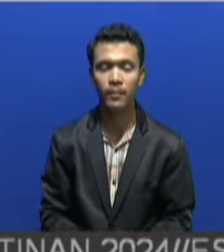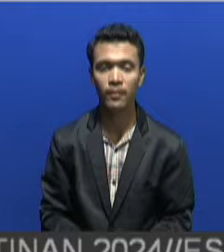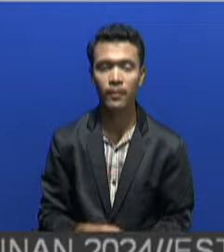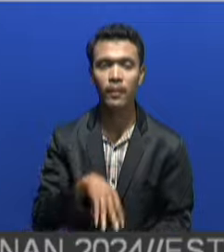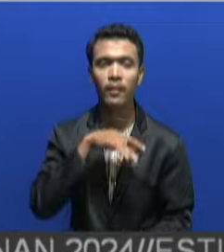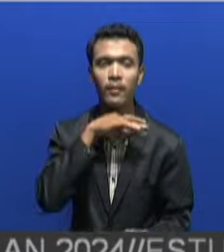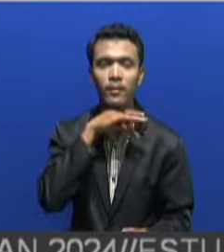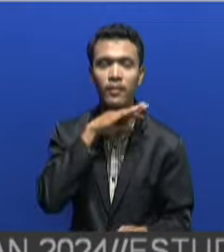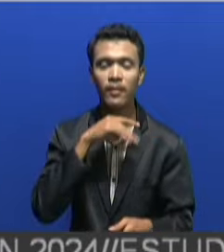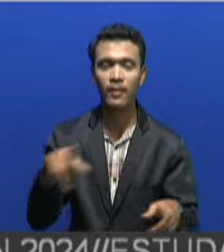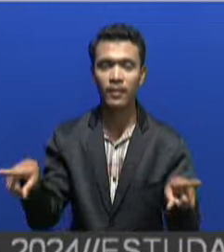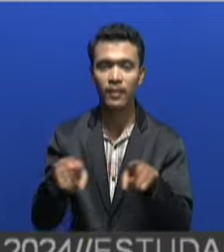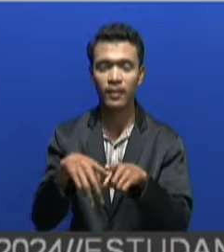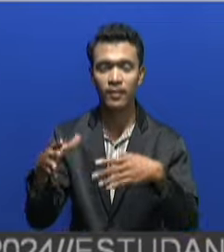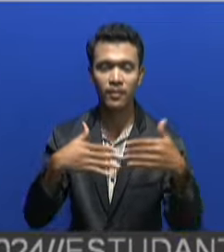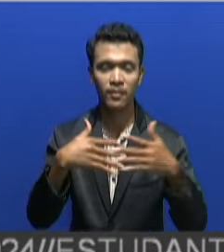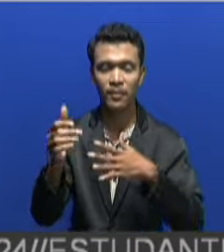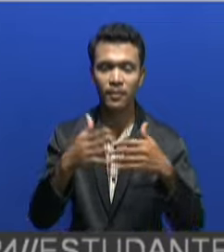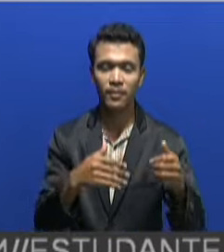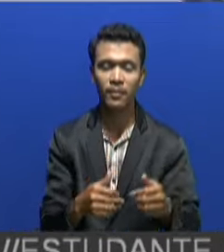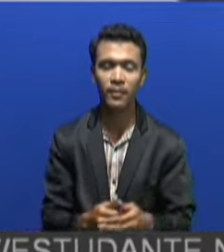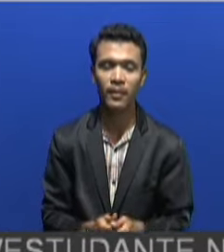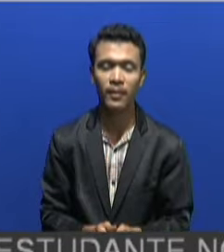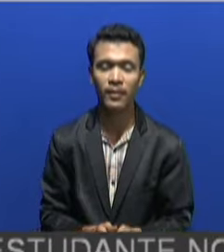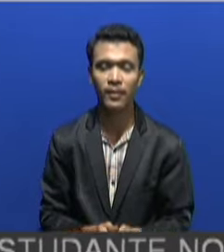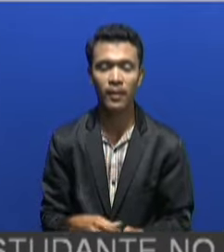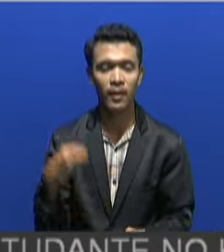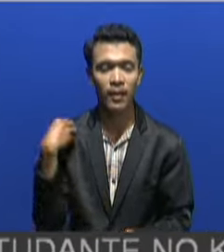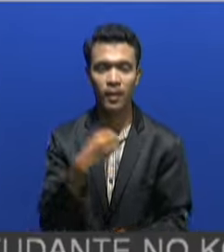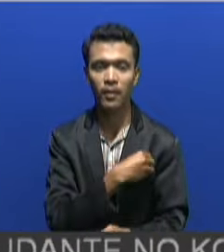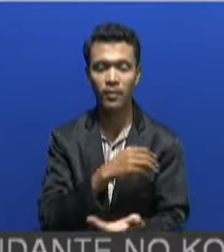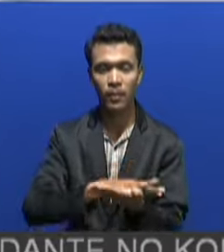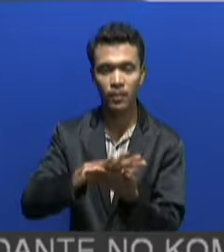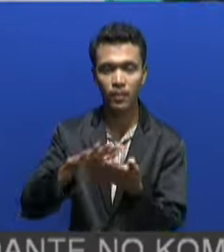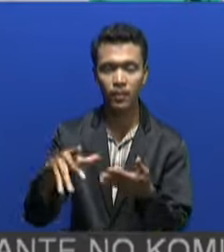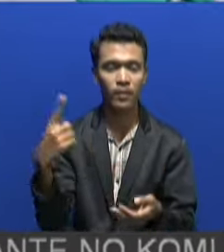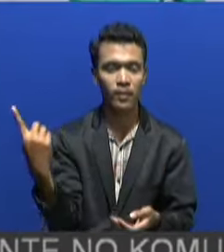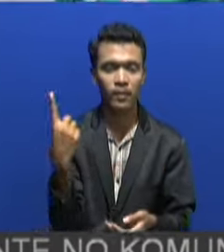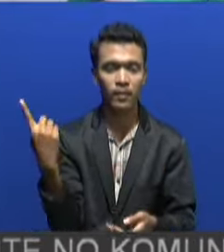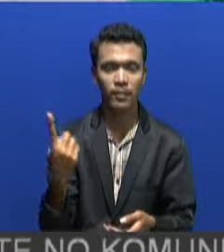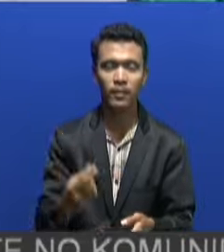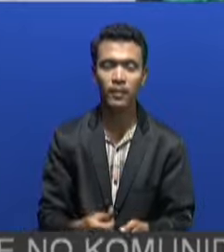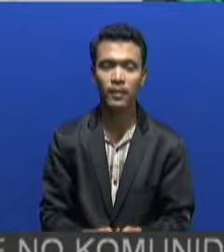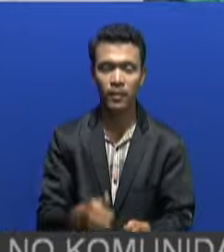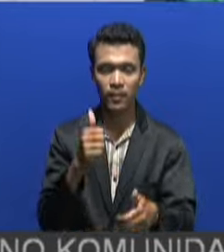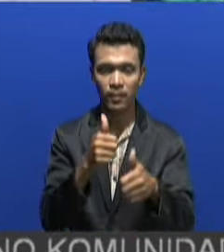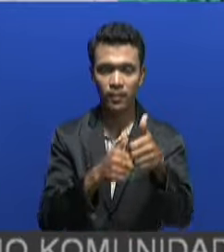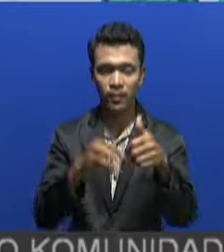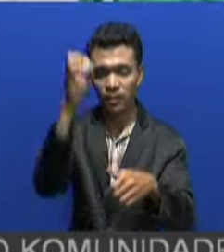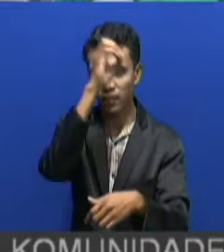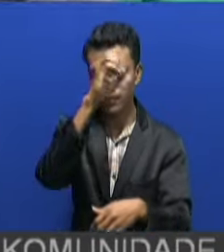baba ne hela kar la feriado mus ferma konti nafati na sene ide amrat mus ansa ne hela. Duri minia